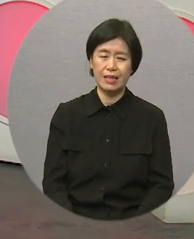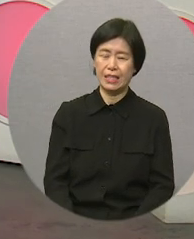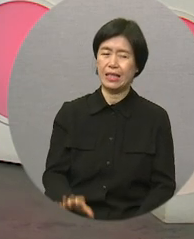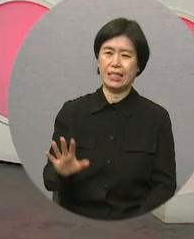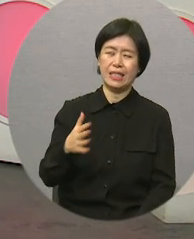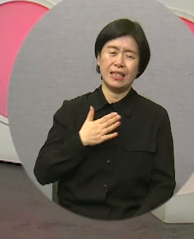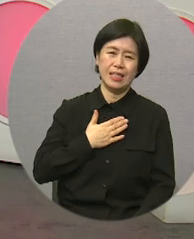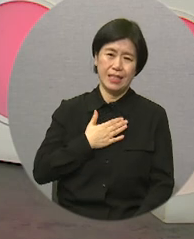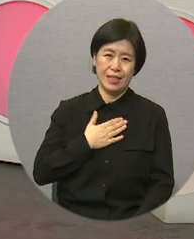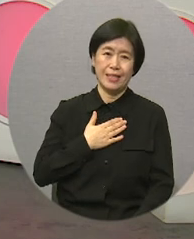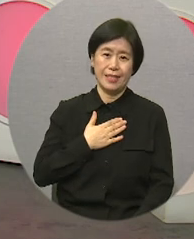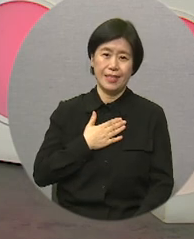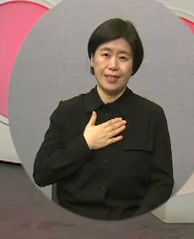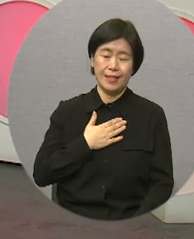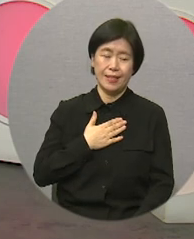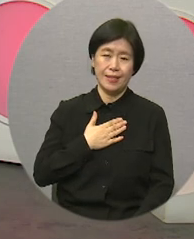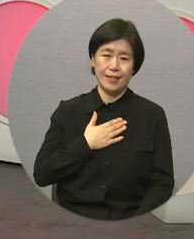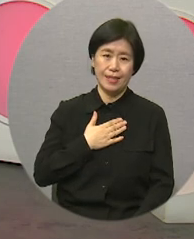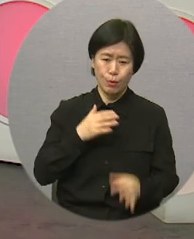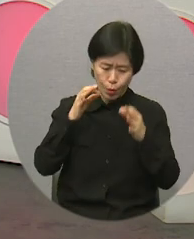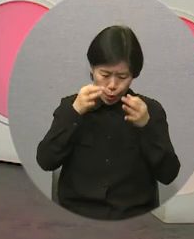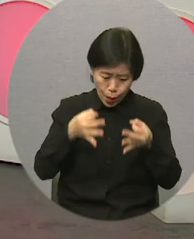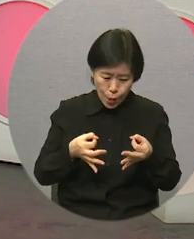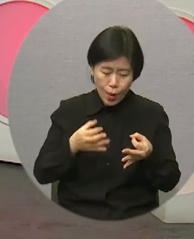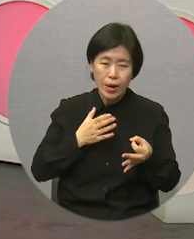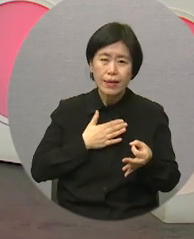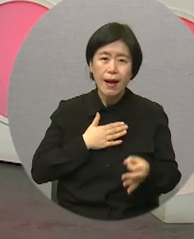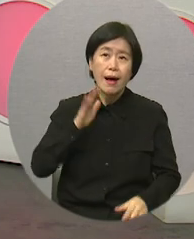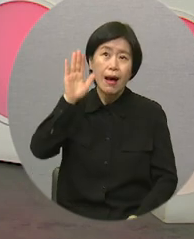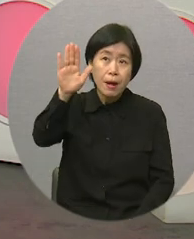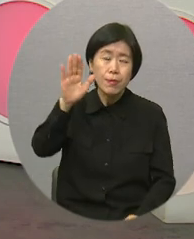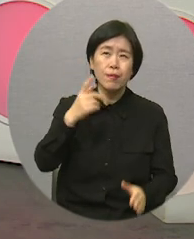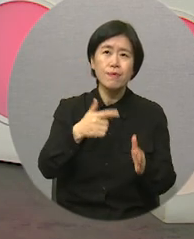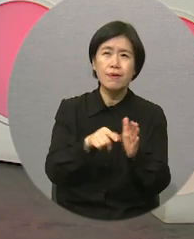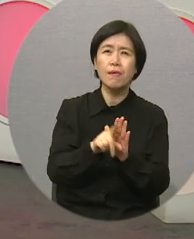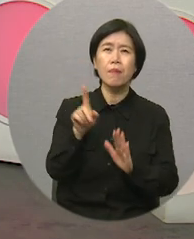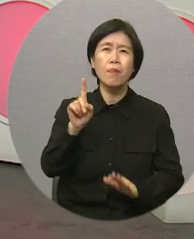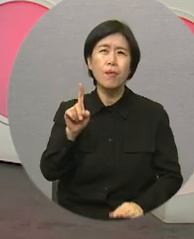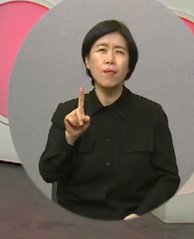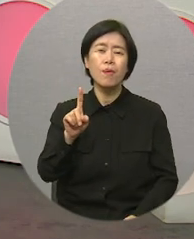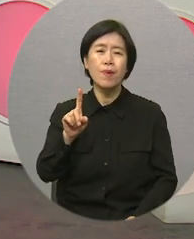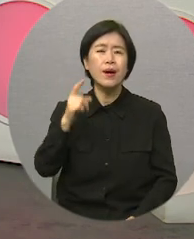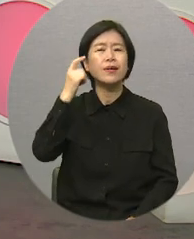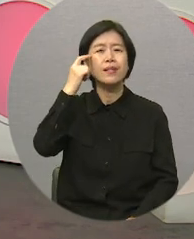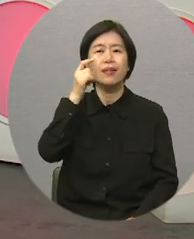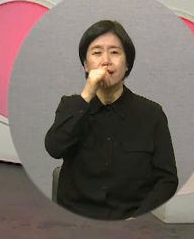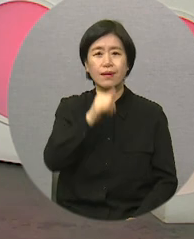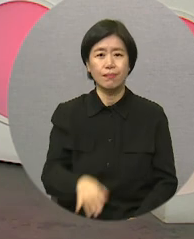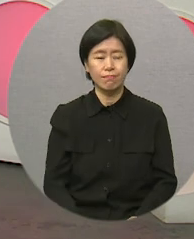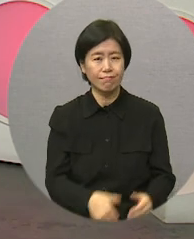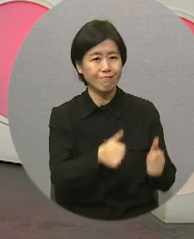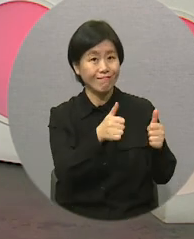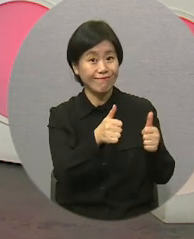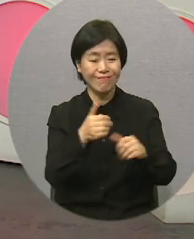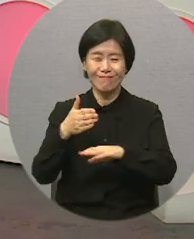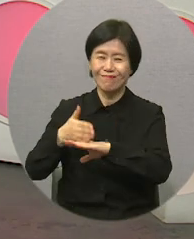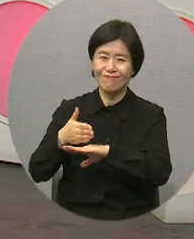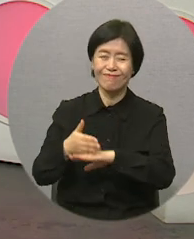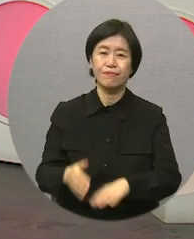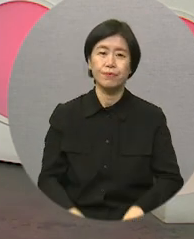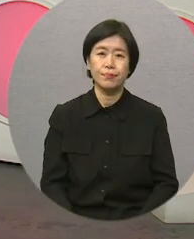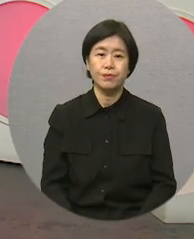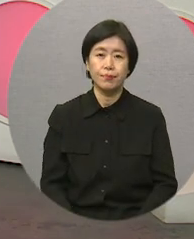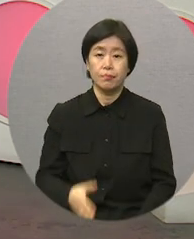스스로를 좀 뭐라 그럴까? 자신을 예. 위해서 항상 자신을 위해 하는 그러니까 그게 거죠. 대단하다는 얘기예요. 아, 아, 대단합니다. 고맙습니다.